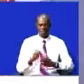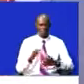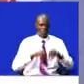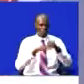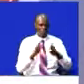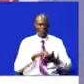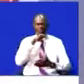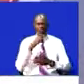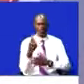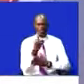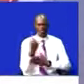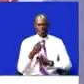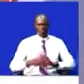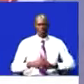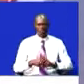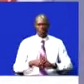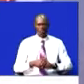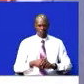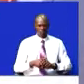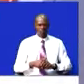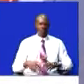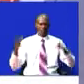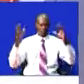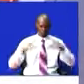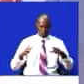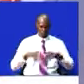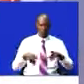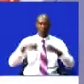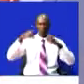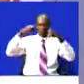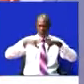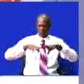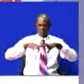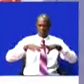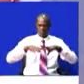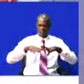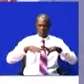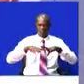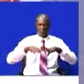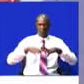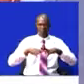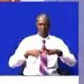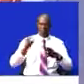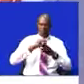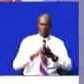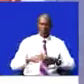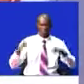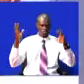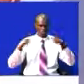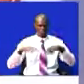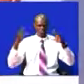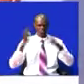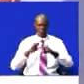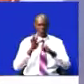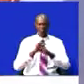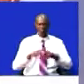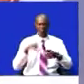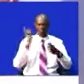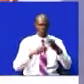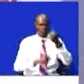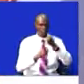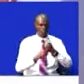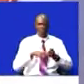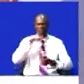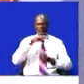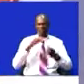Amolo Odinga kam rain kam sunset ka koth chwe wabiro Raila